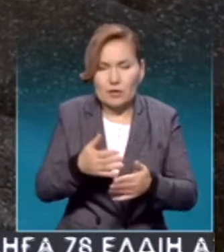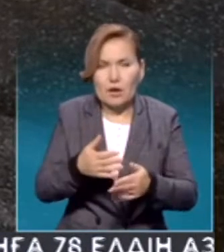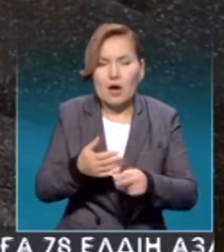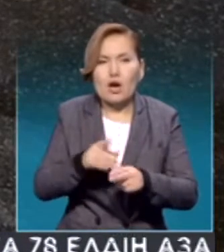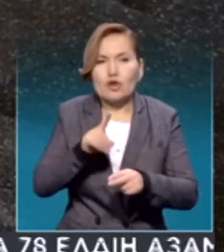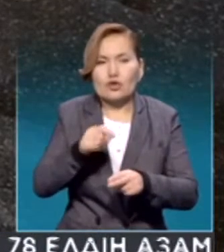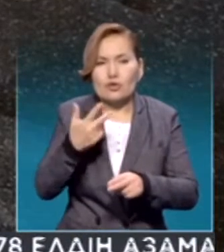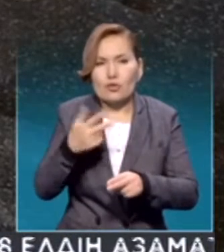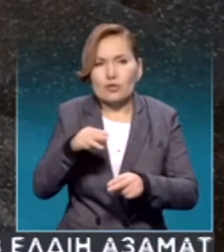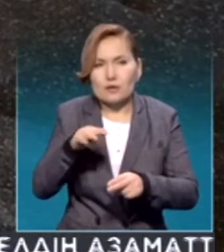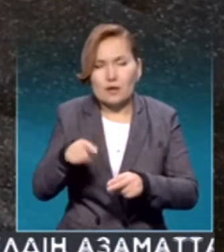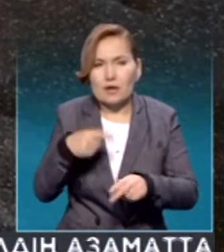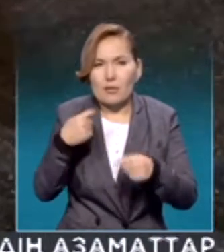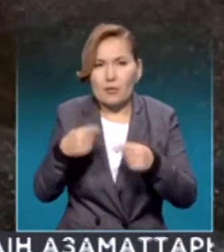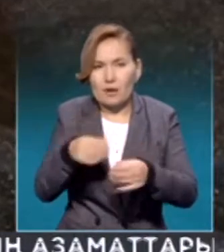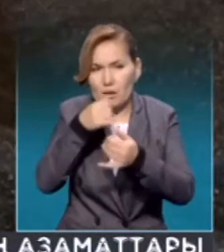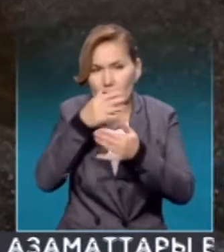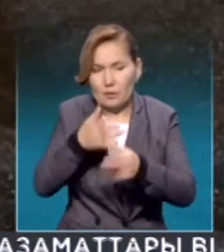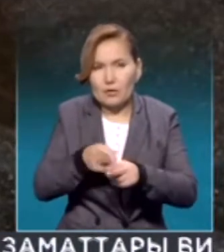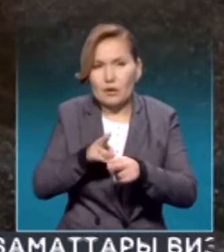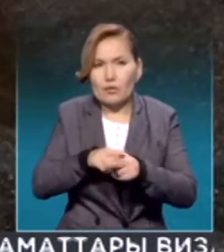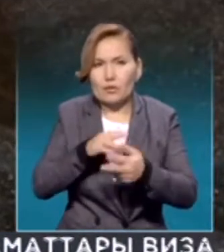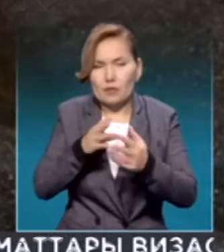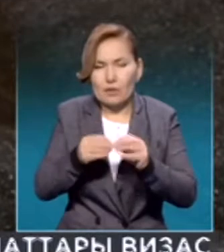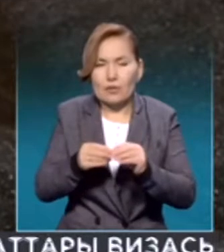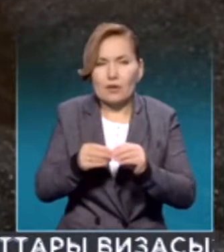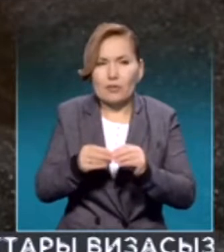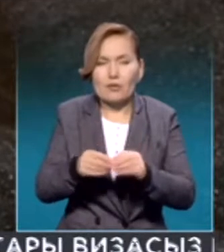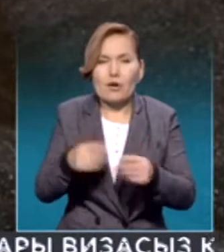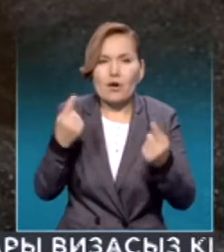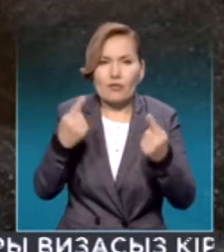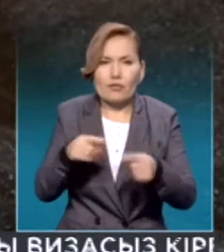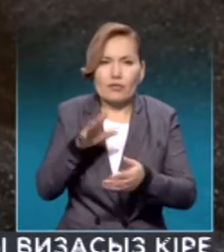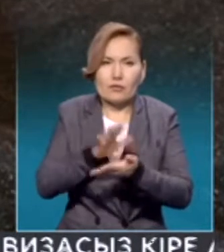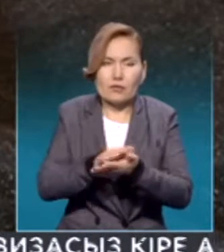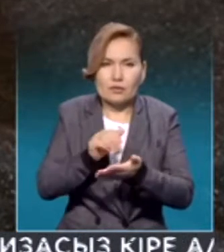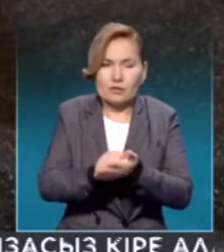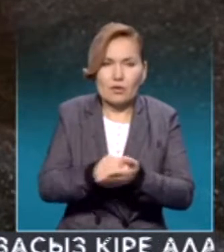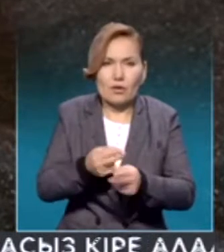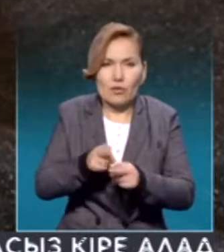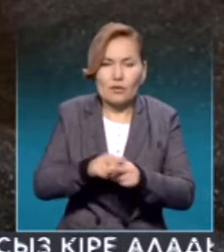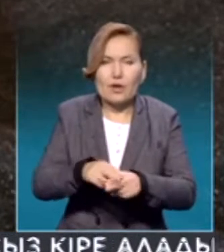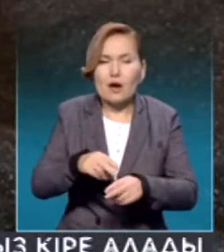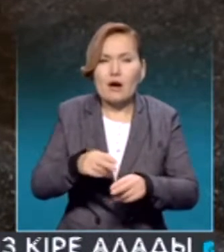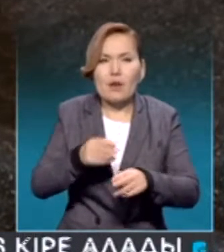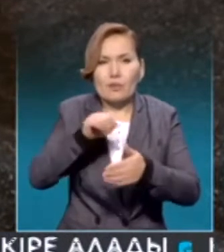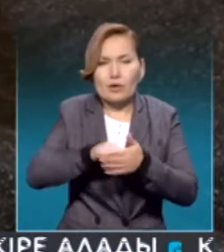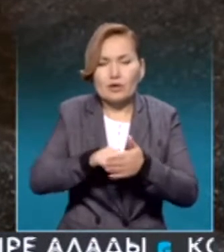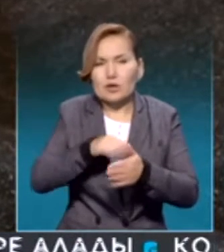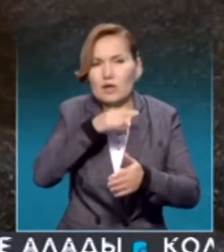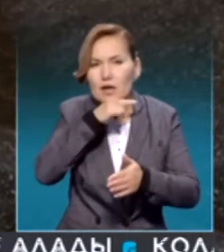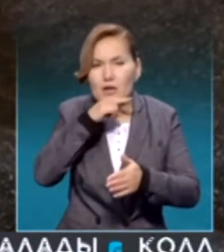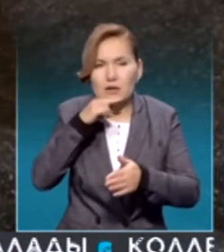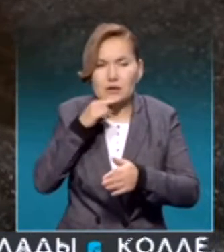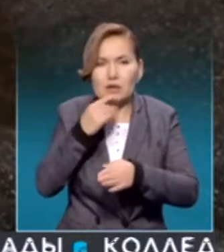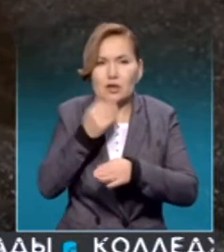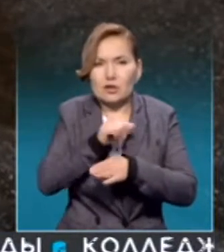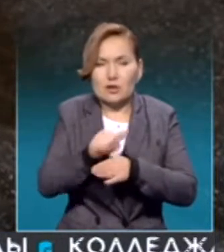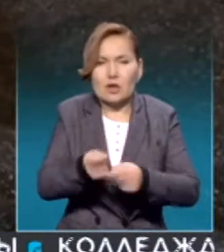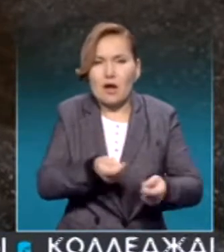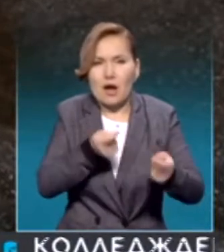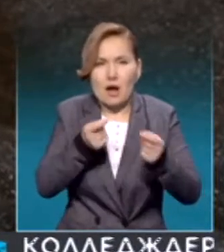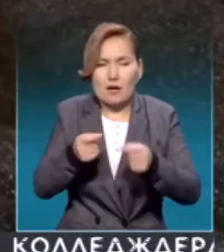ол біріншіден ақтамайды. Бұлай жалғаса беретін болса, енді білмеймін, қожалықтардың бәрі өсіп жабылып,